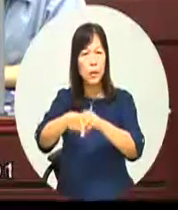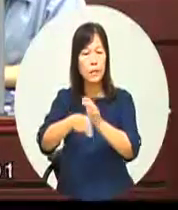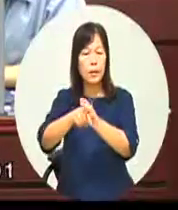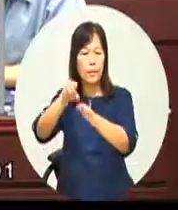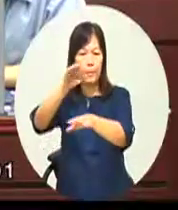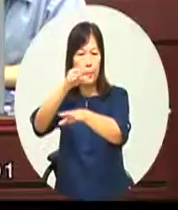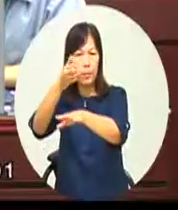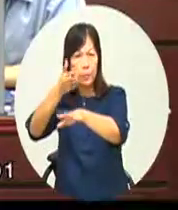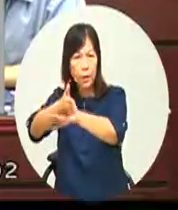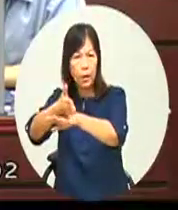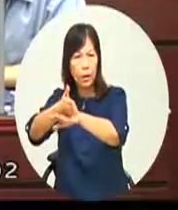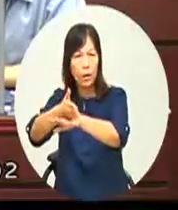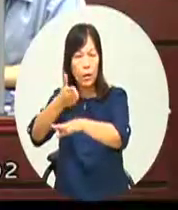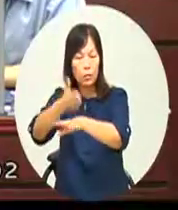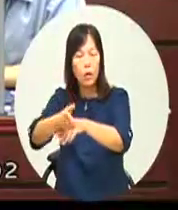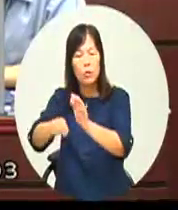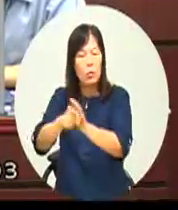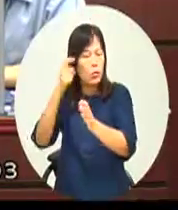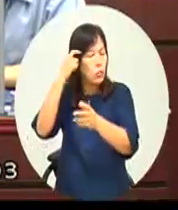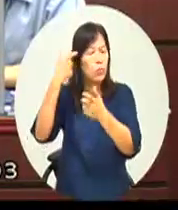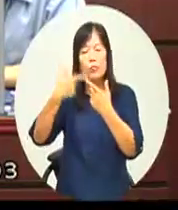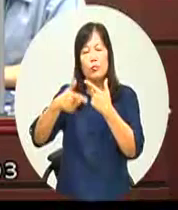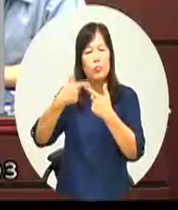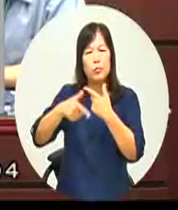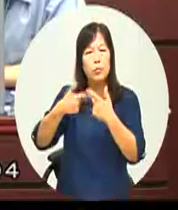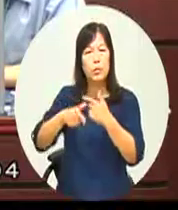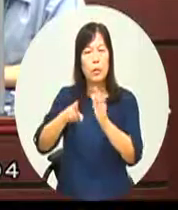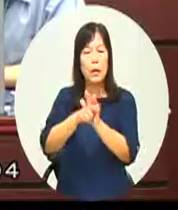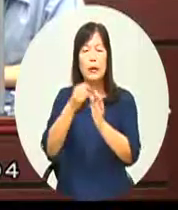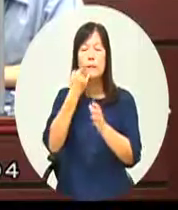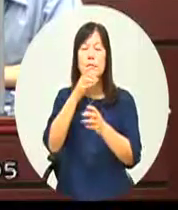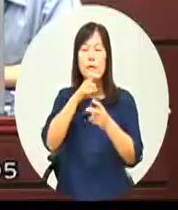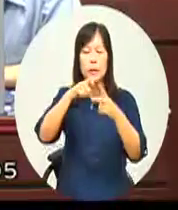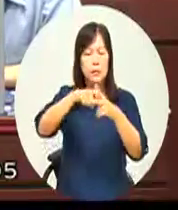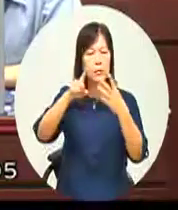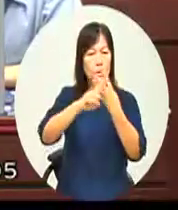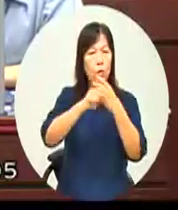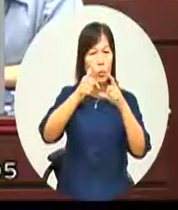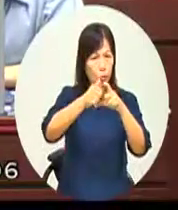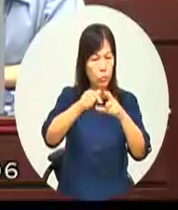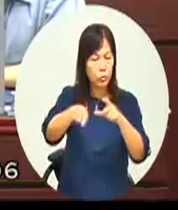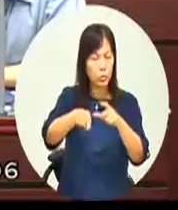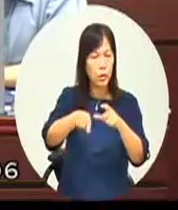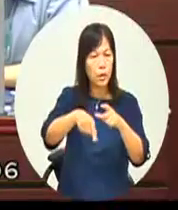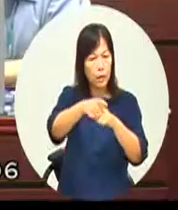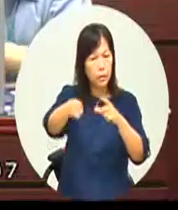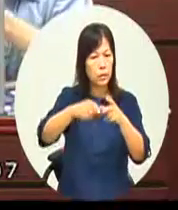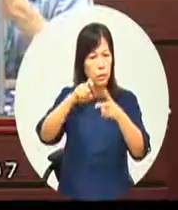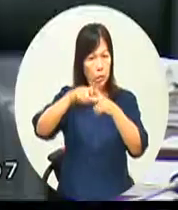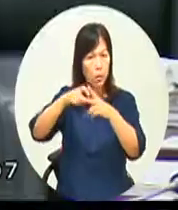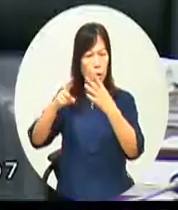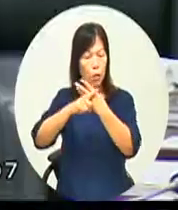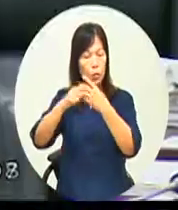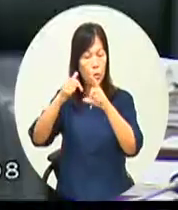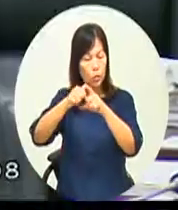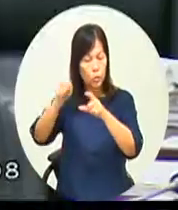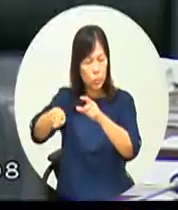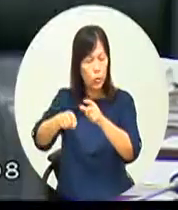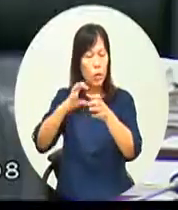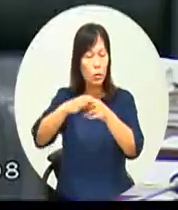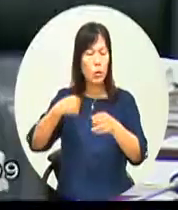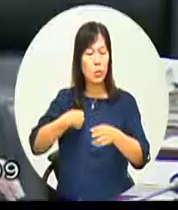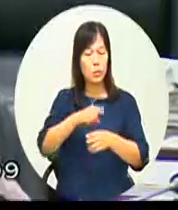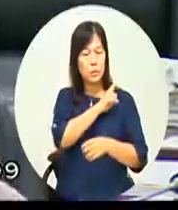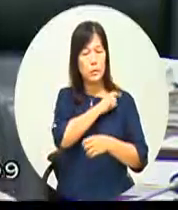放，其实也是不妥了。 因为它是工业区，局长，这个地方是工业区，你不能因为这样，为了你的交